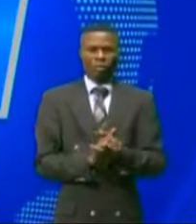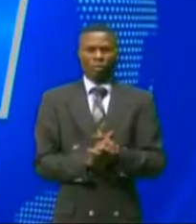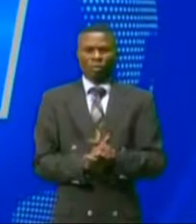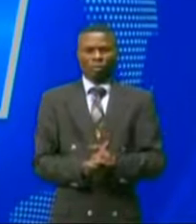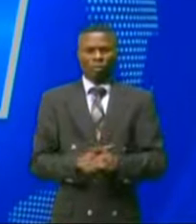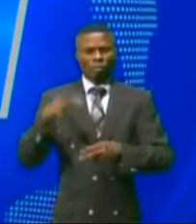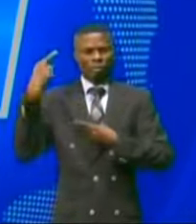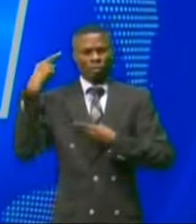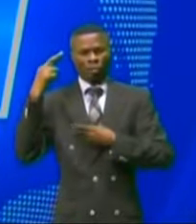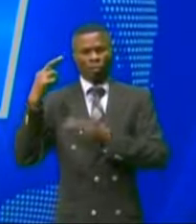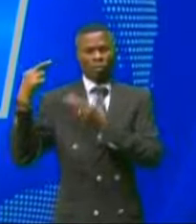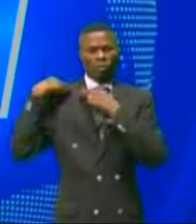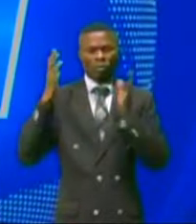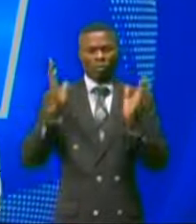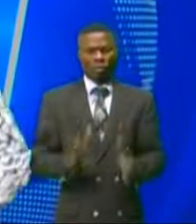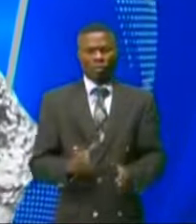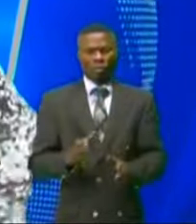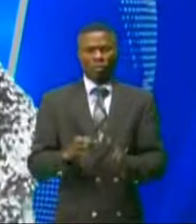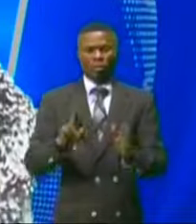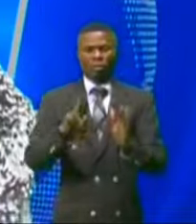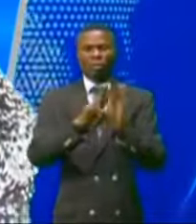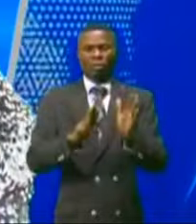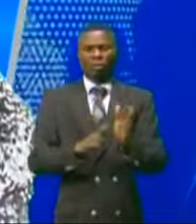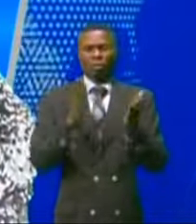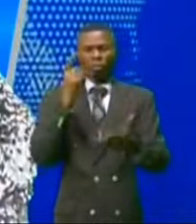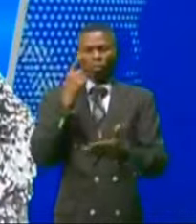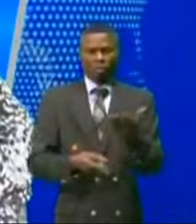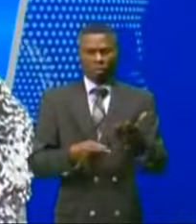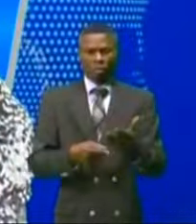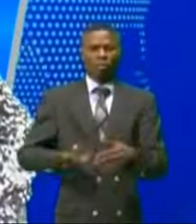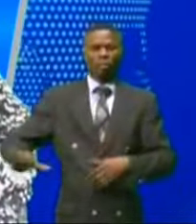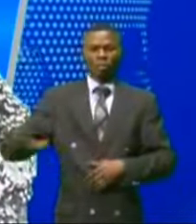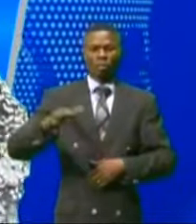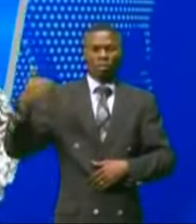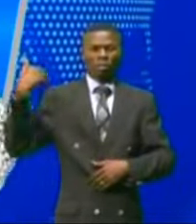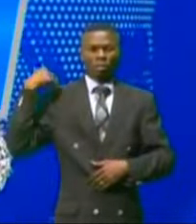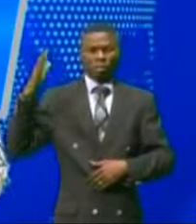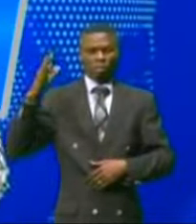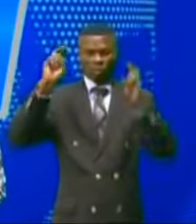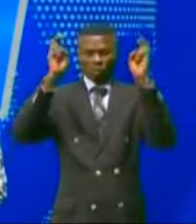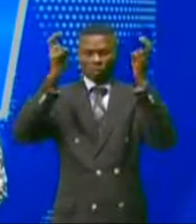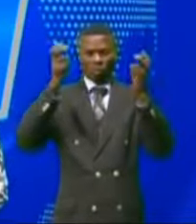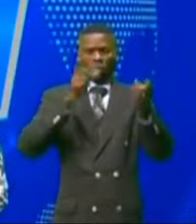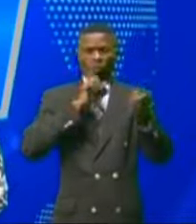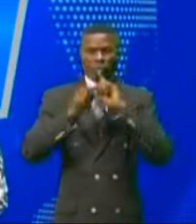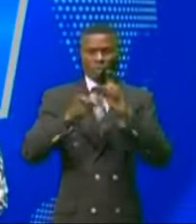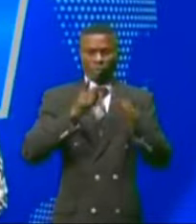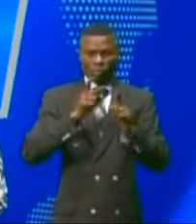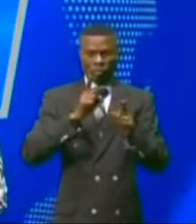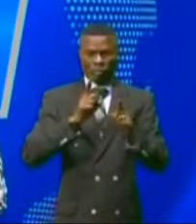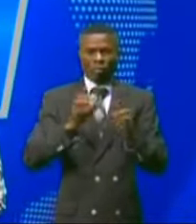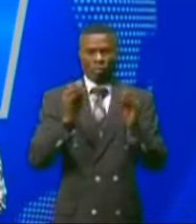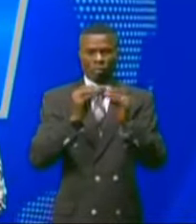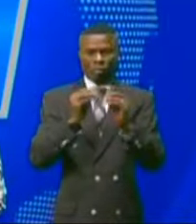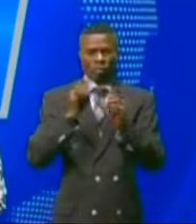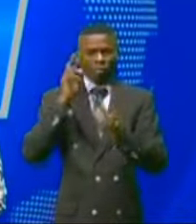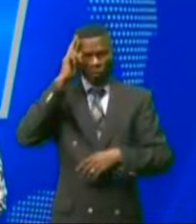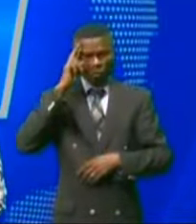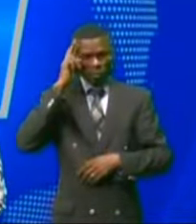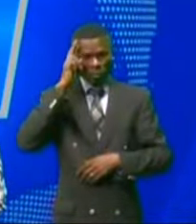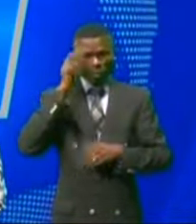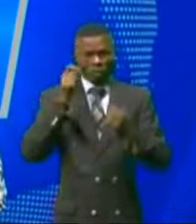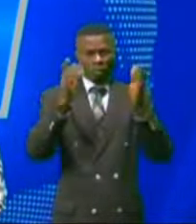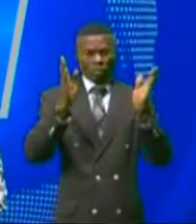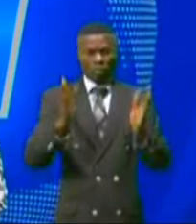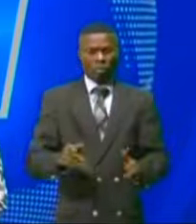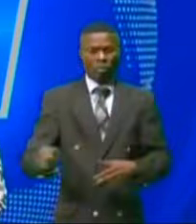Radio et citoyennes responsables, rôle et responsabilité dans un état de droit, principal thème développé lors de la matinée de réflexion des